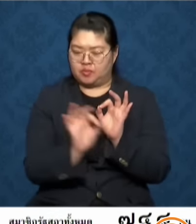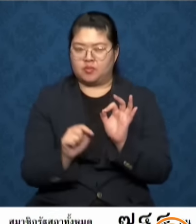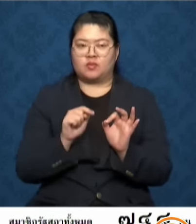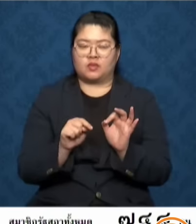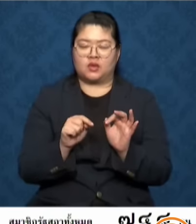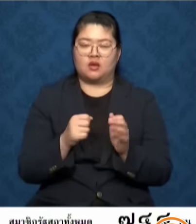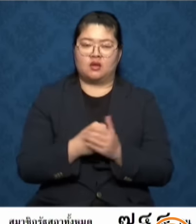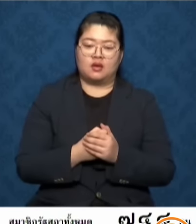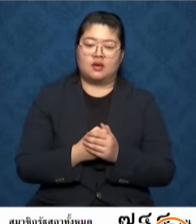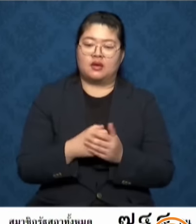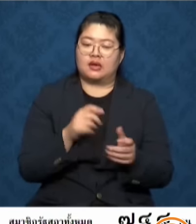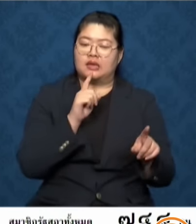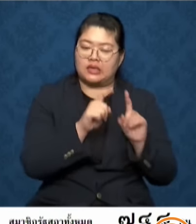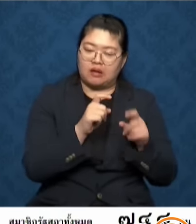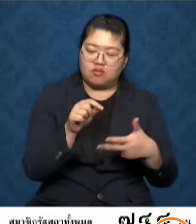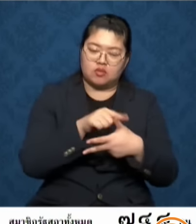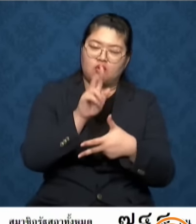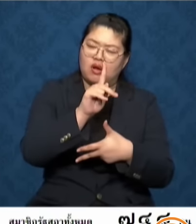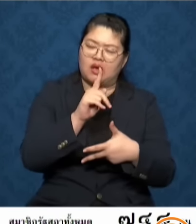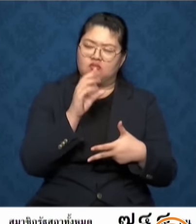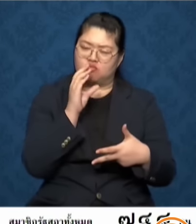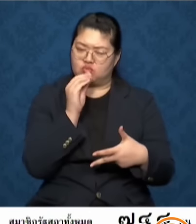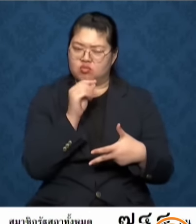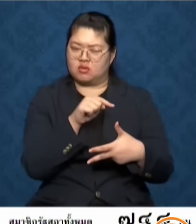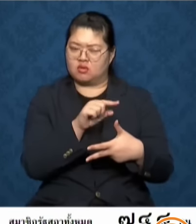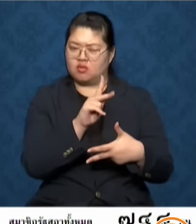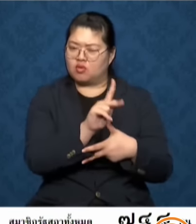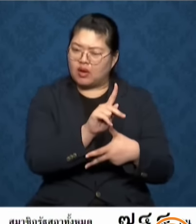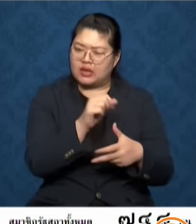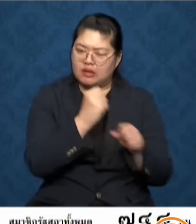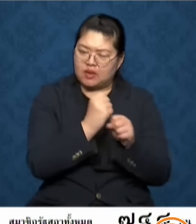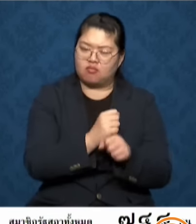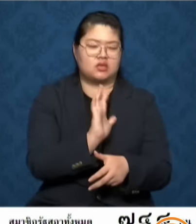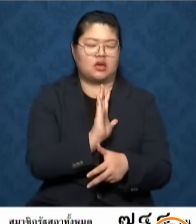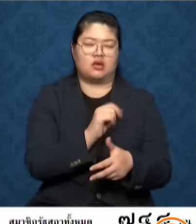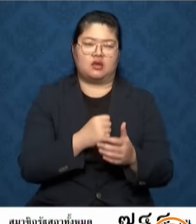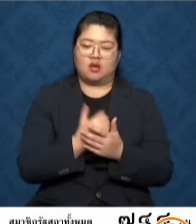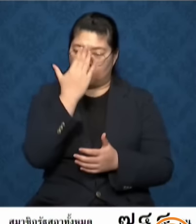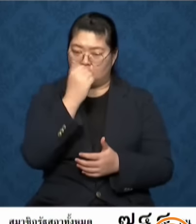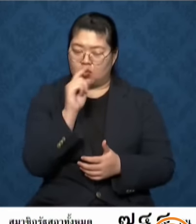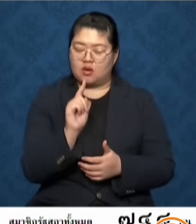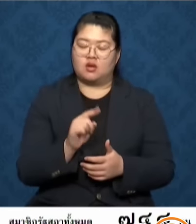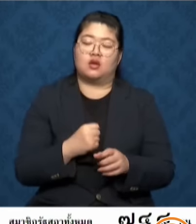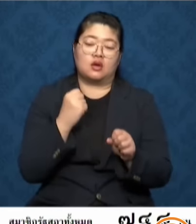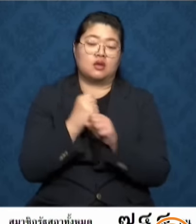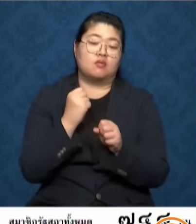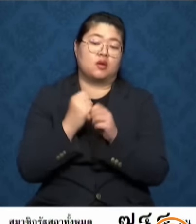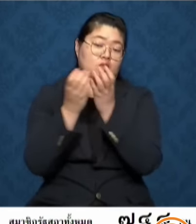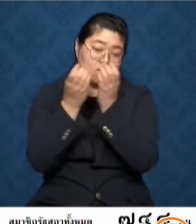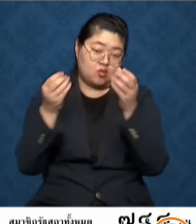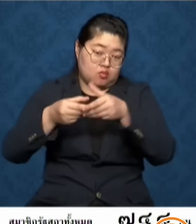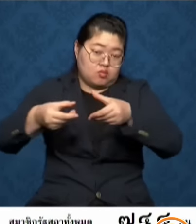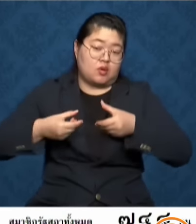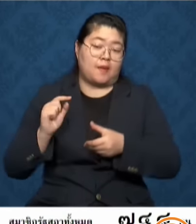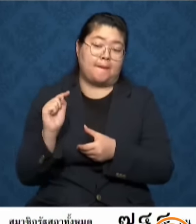ที่พูถความจำเปนทรมนูที่เพิมหรกจัดทำรฐมลขึมานั้น